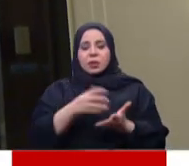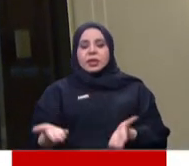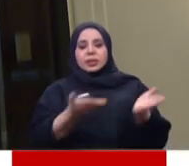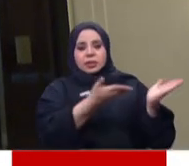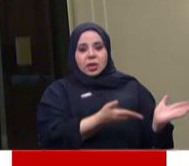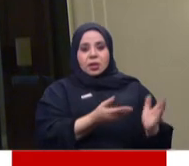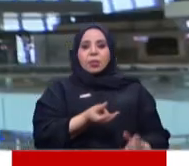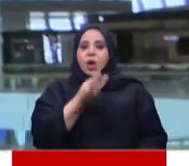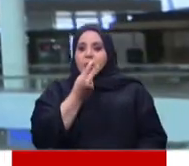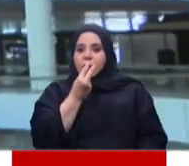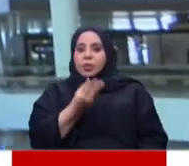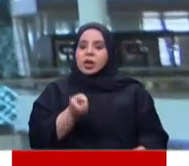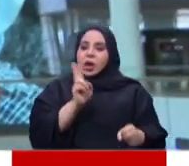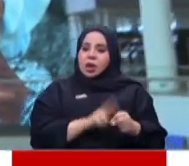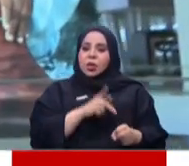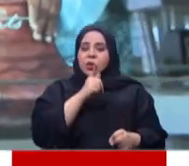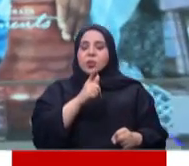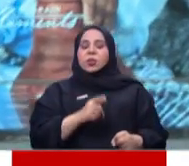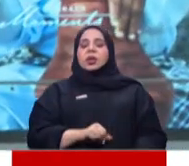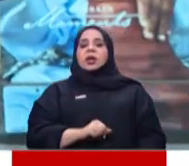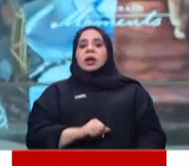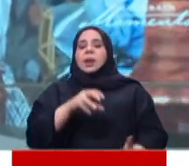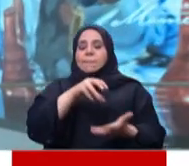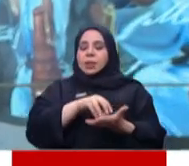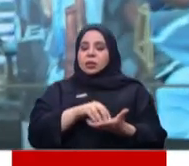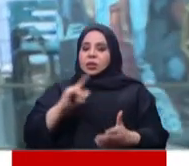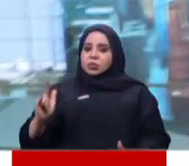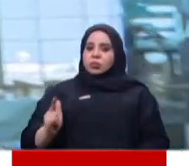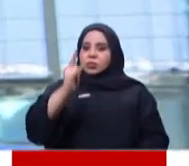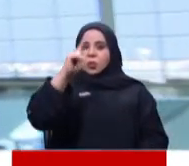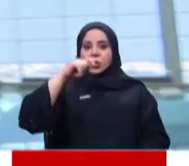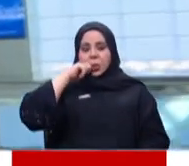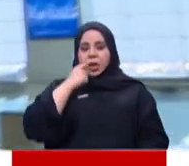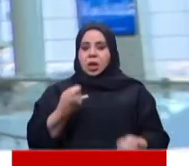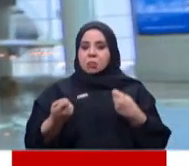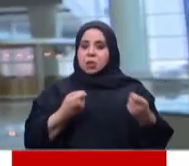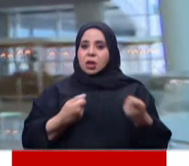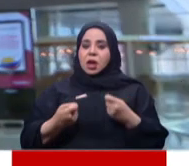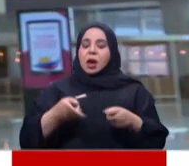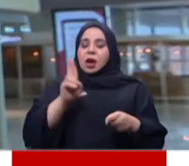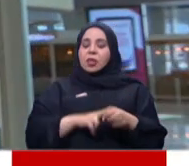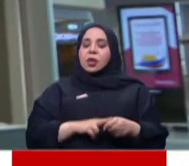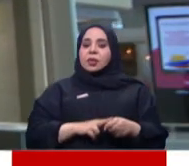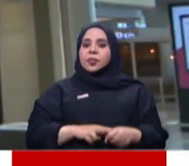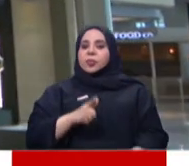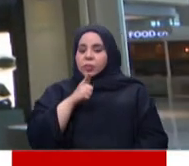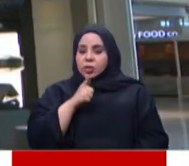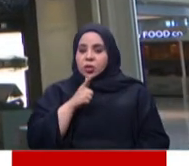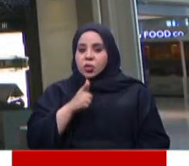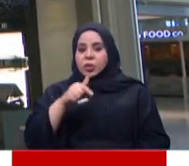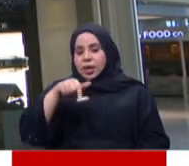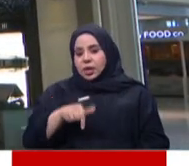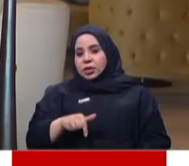والضيافة، إحداهما لمسافري درجة رجال الأعمال على طيران الخليج، والأخرى هي صالة ذا بيرن التي